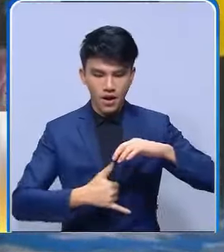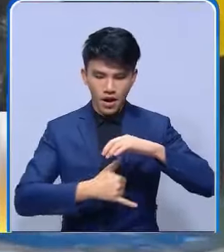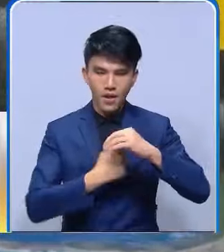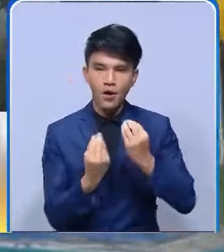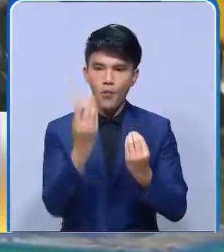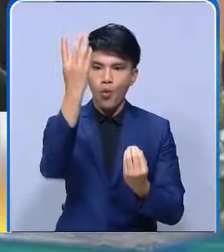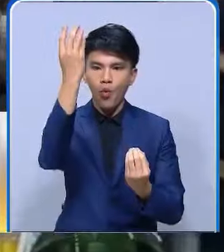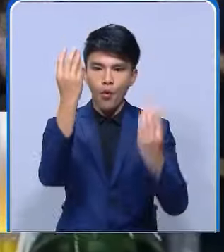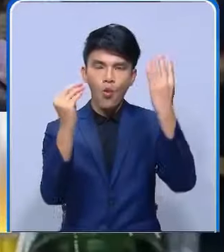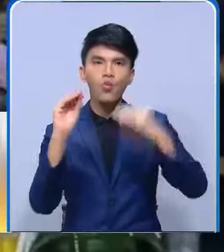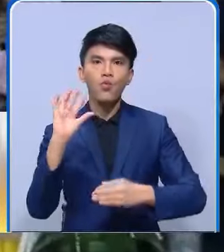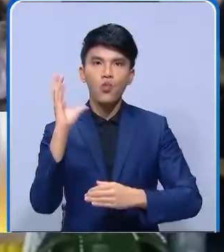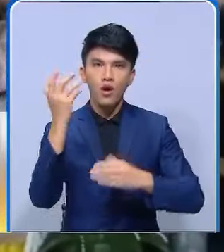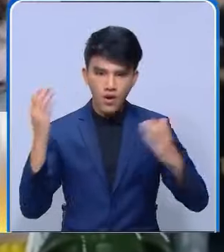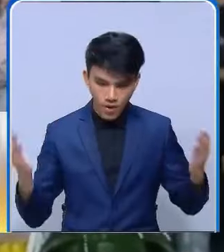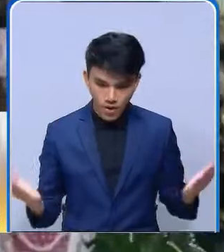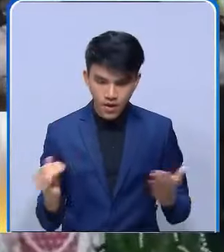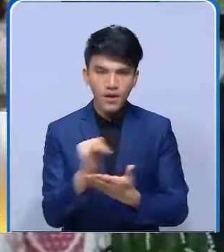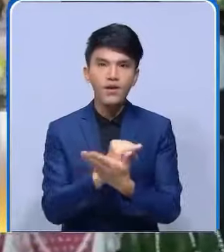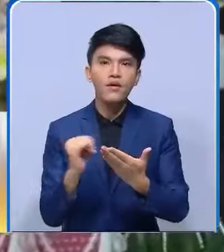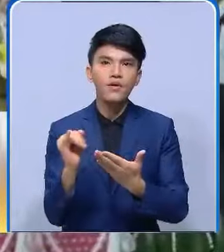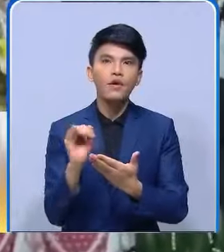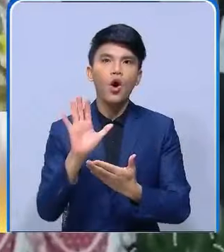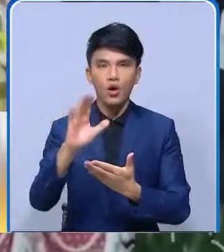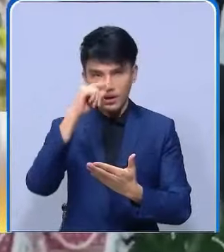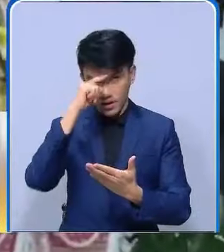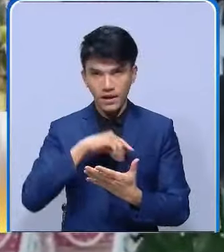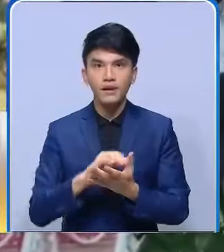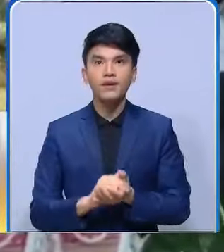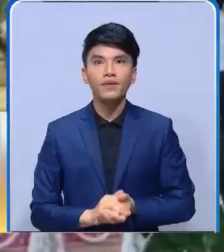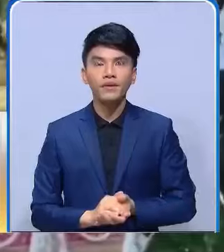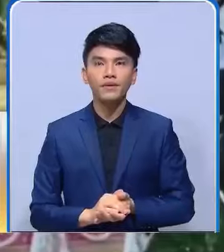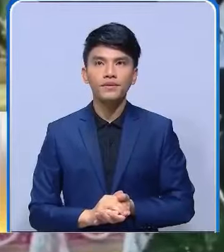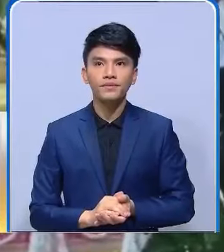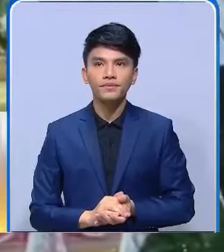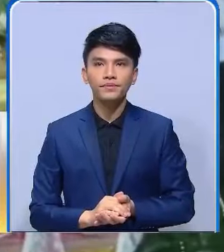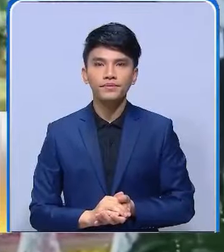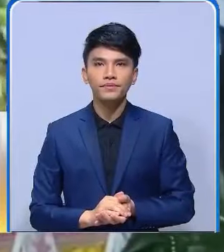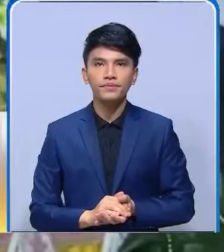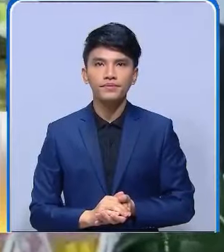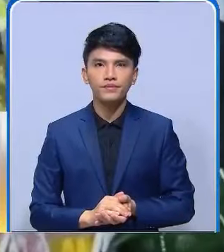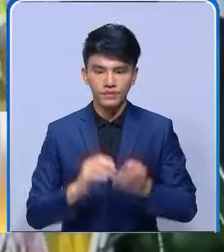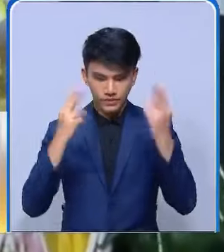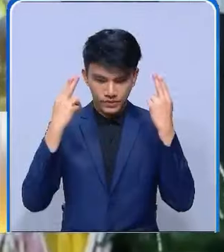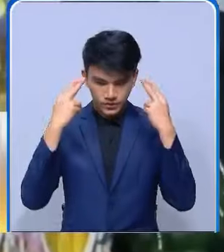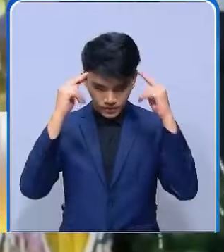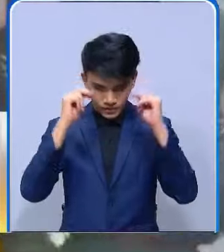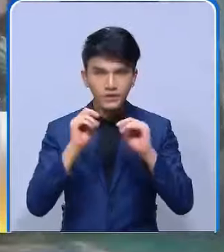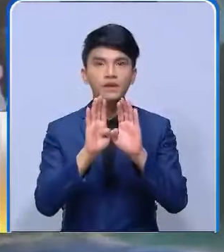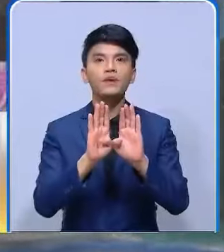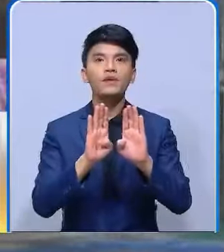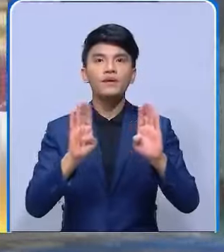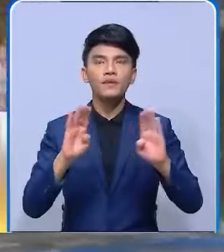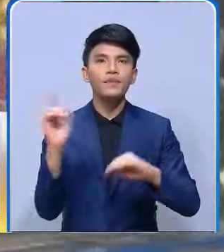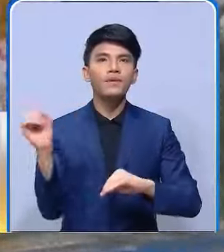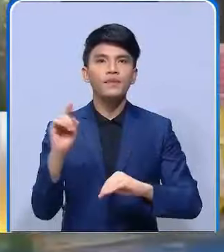2567ซึ่งนี่เป็นซอฟต์พาวเวอร์ด้านศิลปะวัฒนธรรมของไทยค่ะและช่วงหนึ่งนะคะบนเวทีนายกท่านก็กล่าวเปิดงานท่านบอกว่